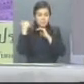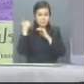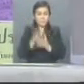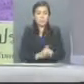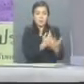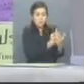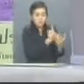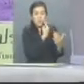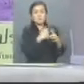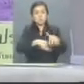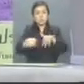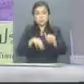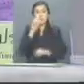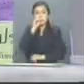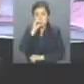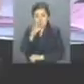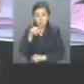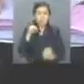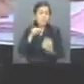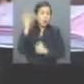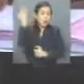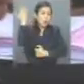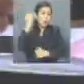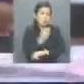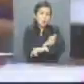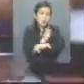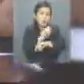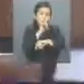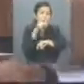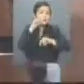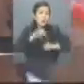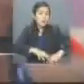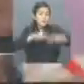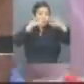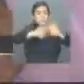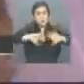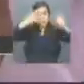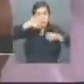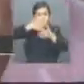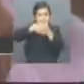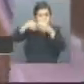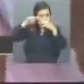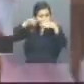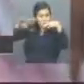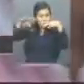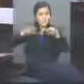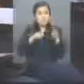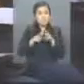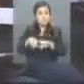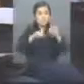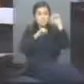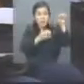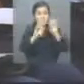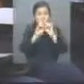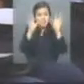ประชาชนกล่าวว่าจากภาวะน้ำท่วมที่เกิดขึ้นรัฐบาลขาดความแม่นยำในการแจ้งข้อมูลข่าวสารที่ชัดเจนและจ่ายค่